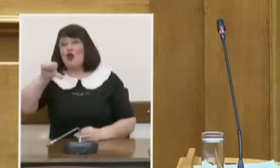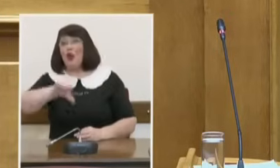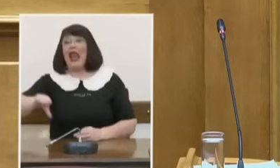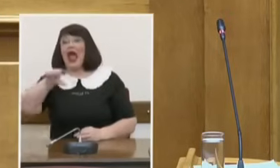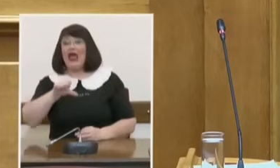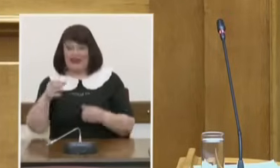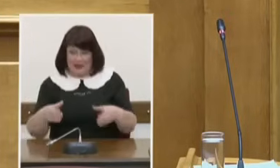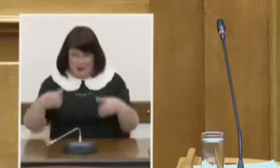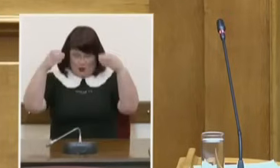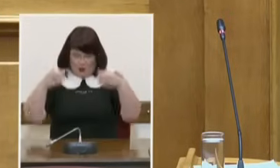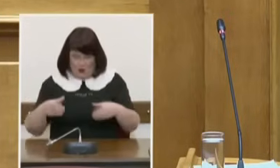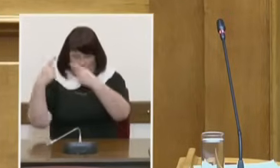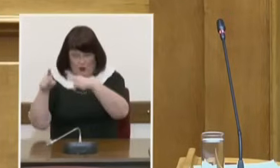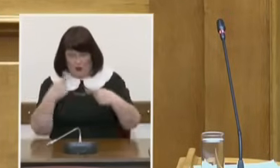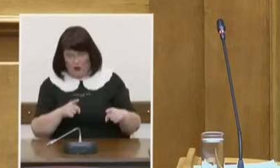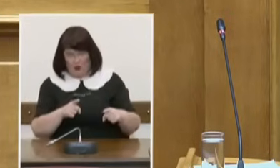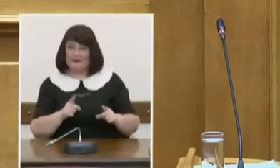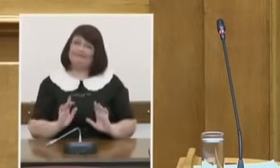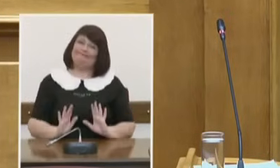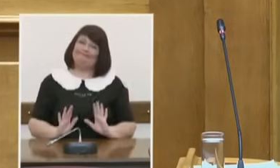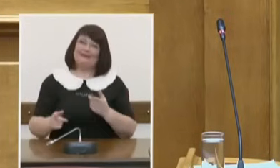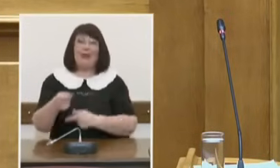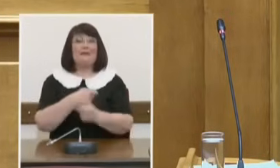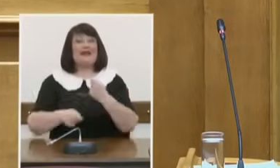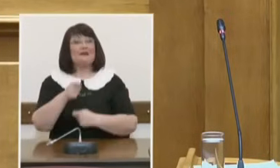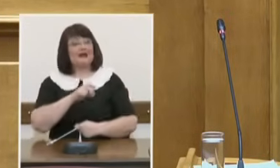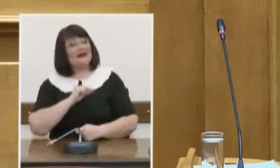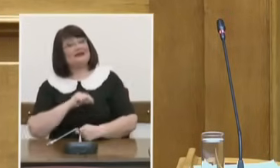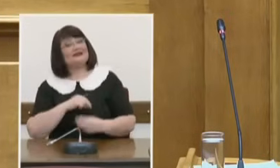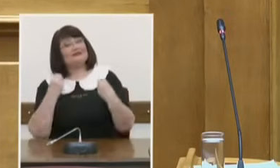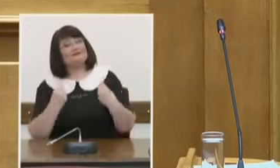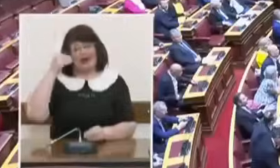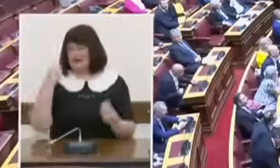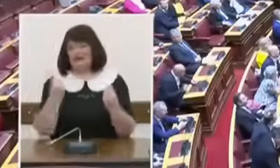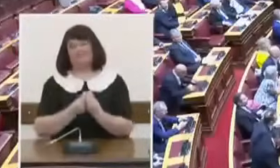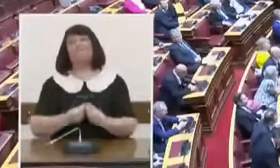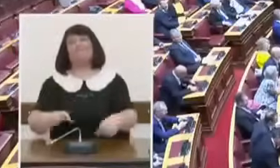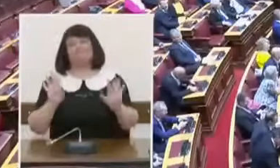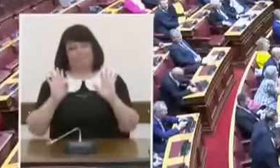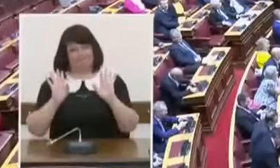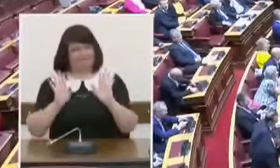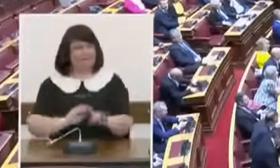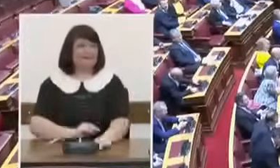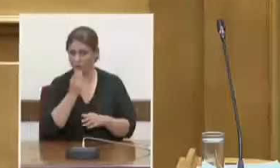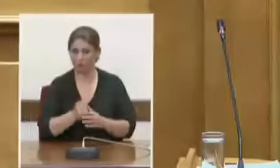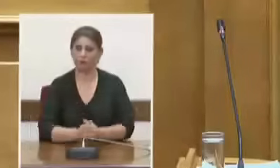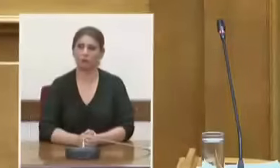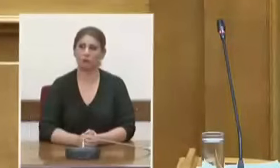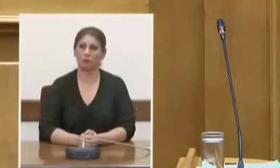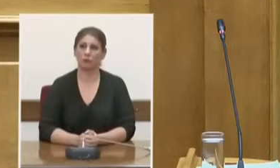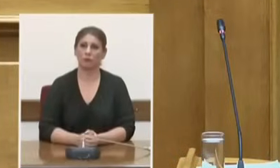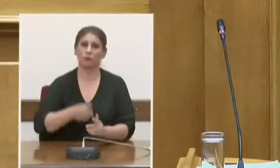μεν επιτυχημένος επιχειρηματίας να είναι, αλλά για λαδέμπορα δεν κάνει. Δεν κάνει. Η φέτα στην